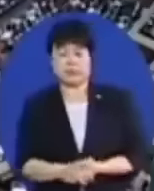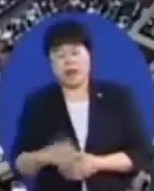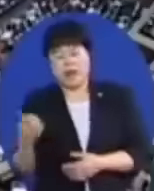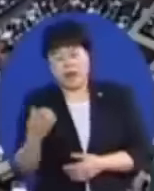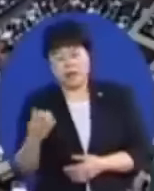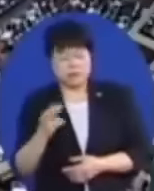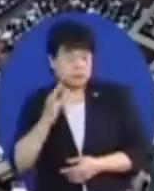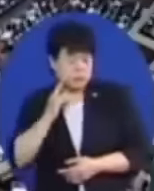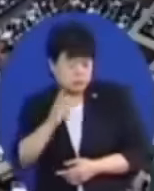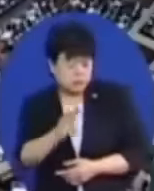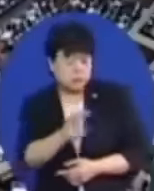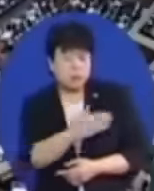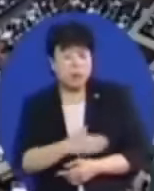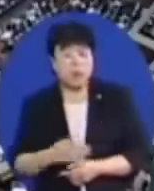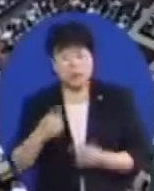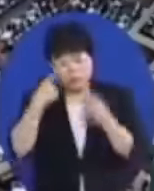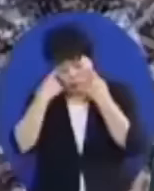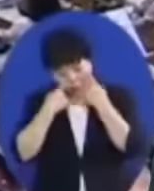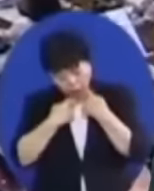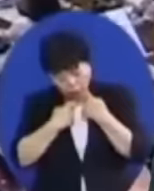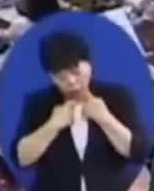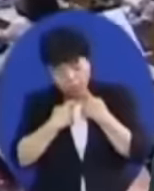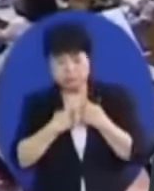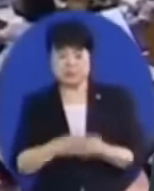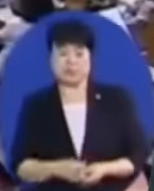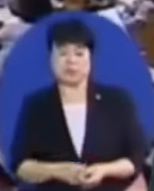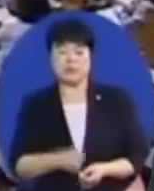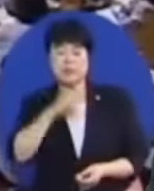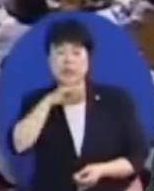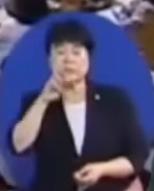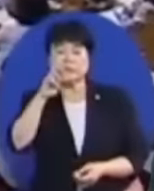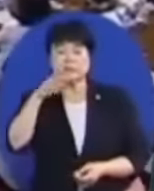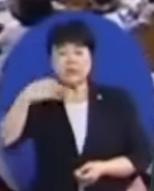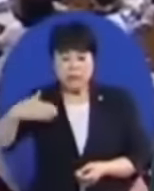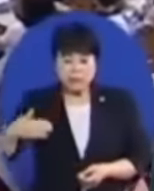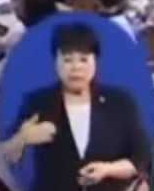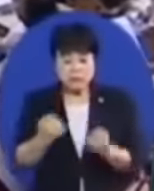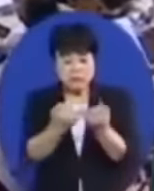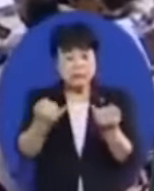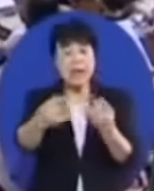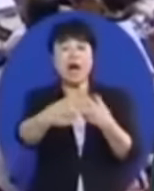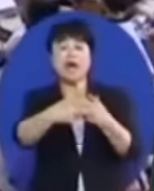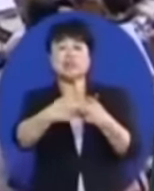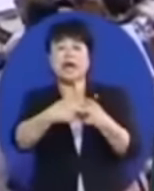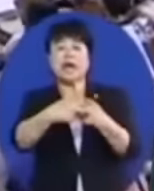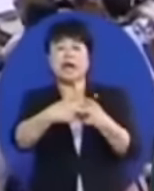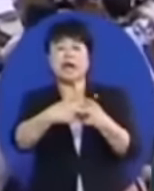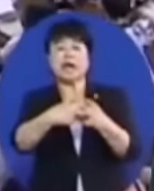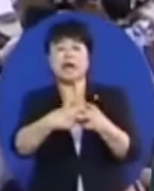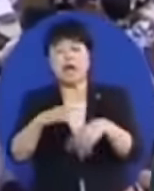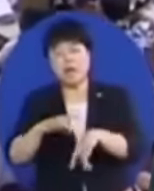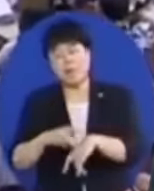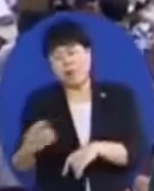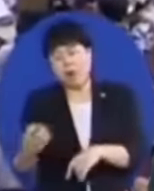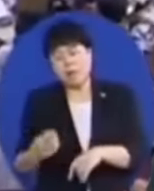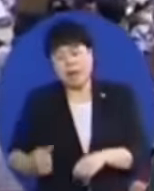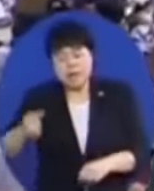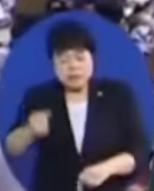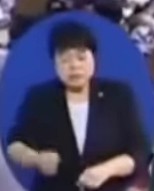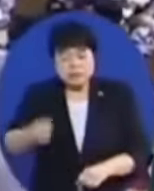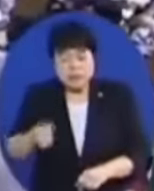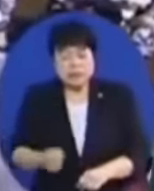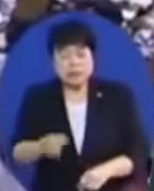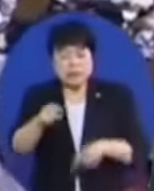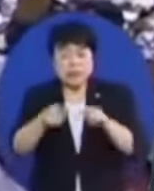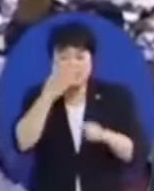점점 심해졌고 몸은 극히 쇠약해져 갔습니다. 아직 30살이 안 된 여의사인데 관절 통증으로 인해 지팡이를 짚어야 그럴